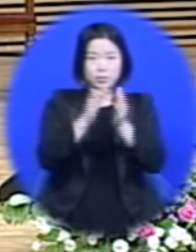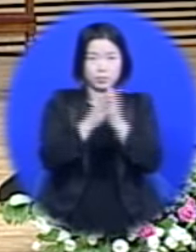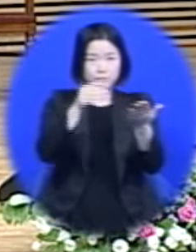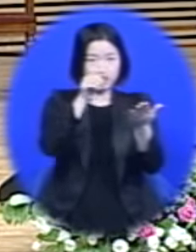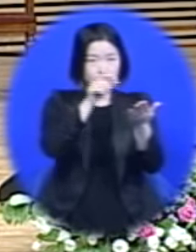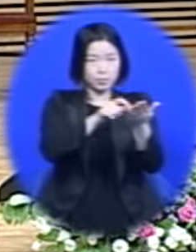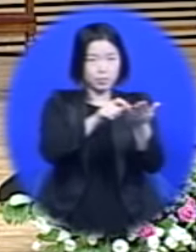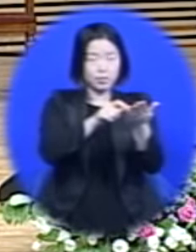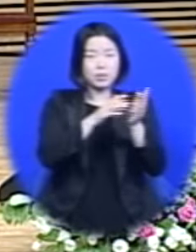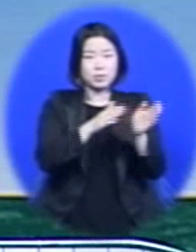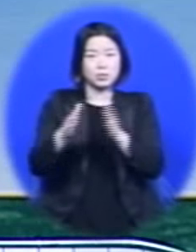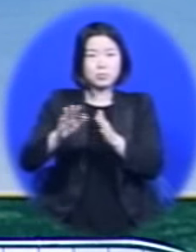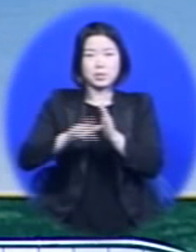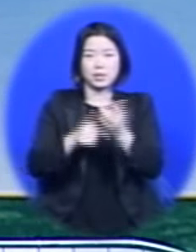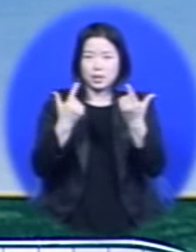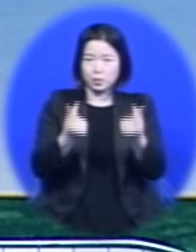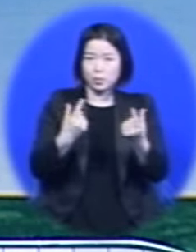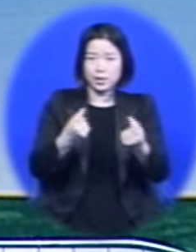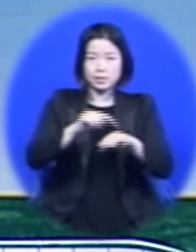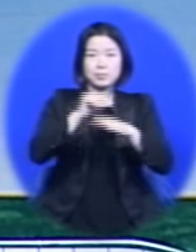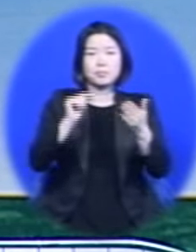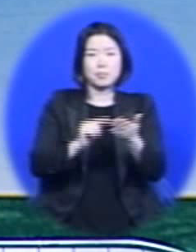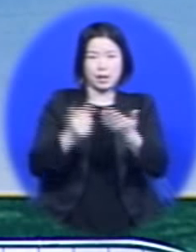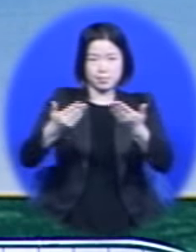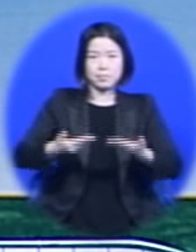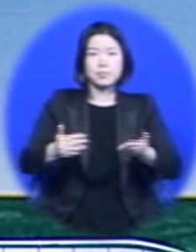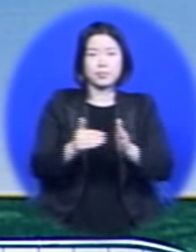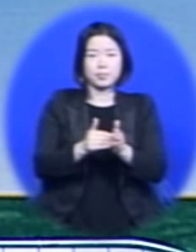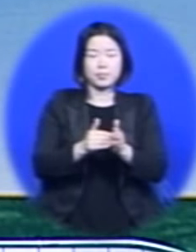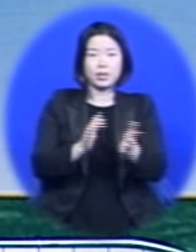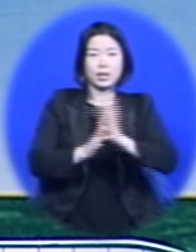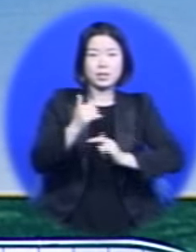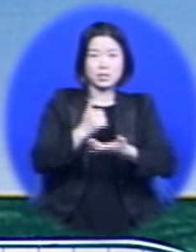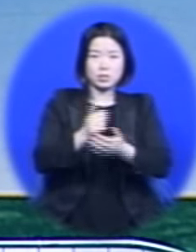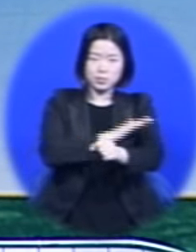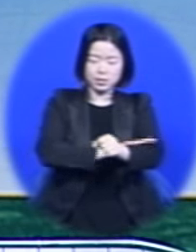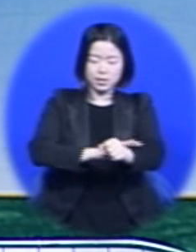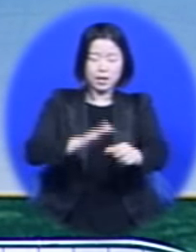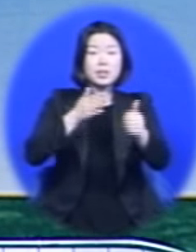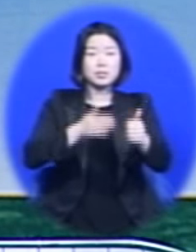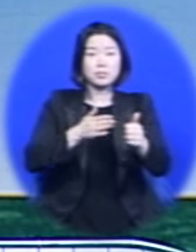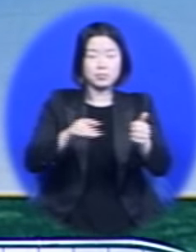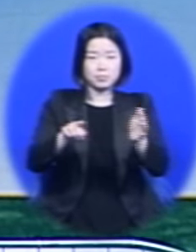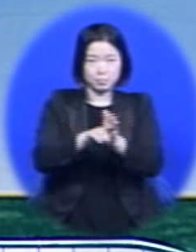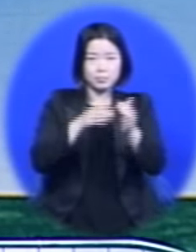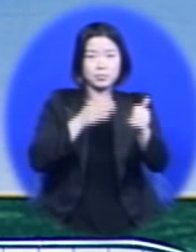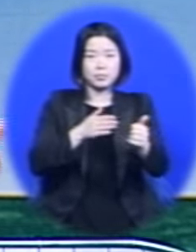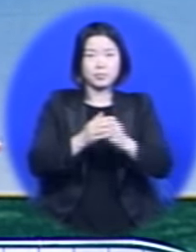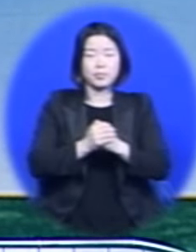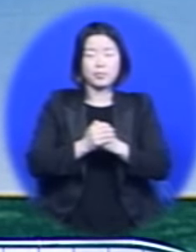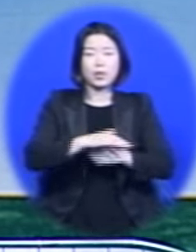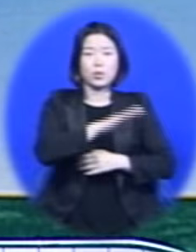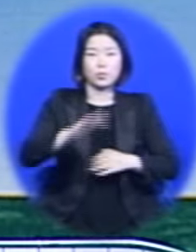말씀을 준비하면서 똑같은 마음을 받았습니다. 예수님을 정말 잘 믿으시자고. 우리는